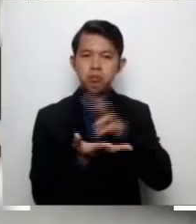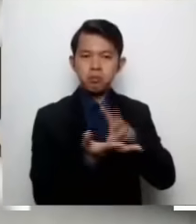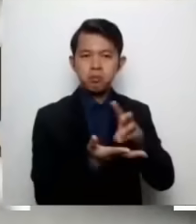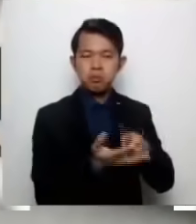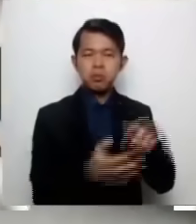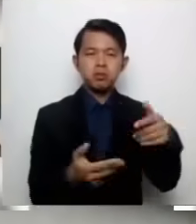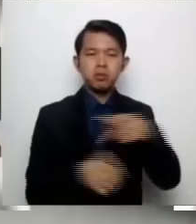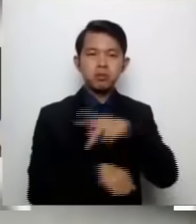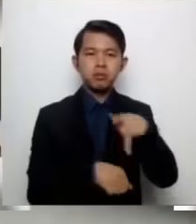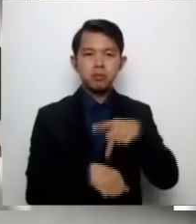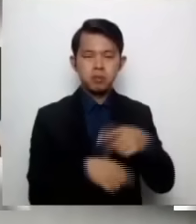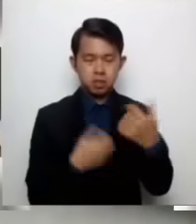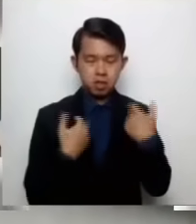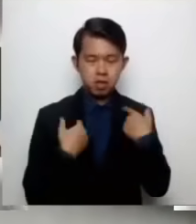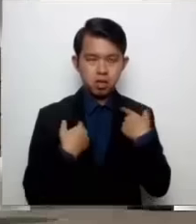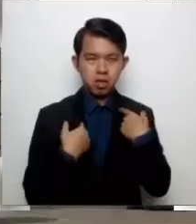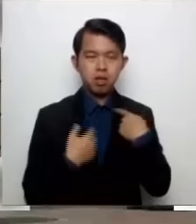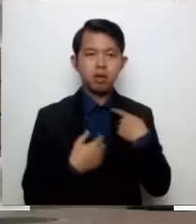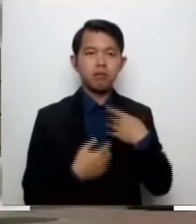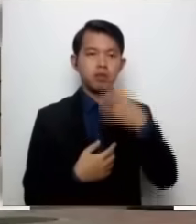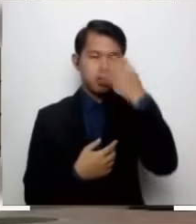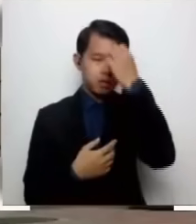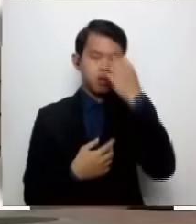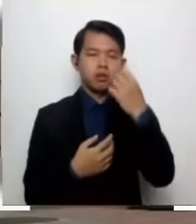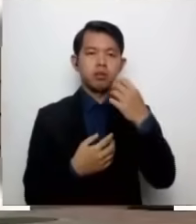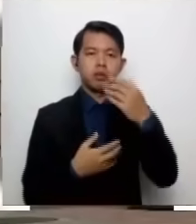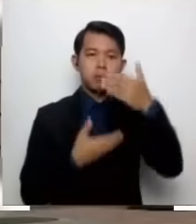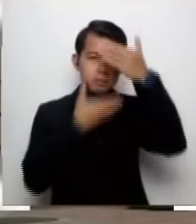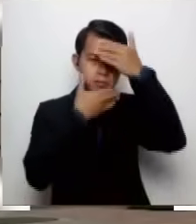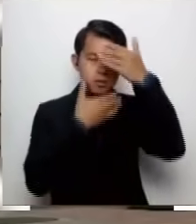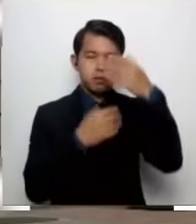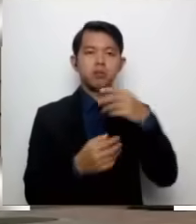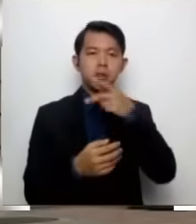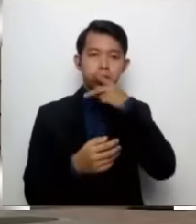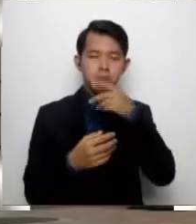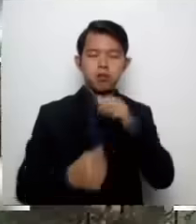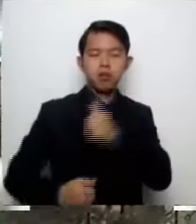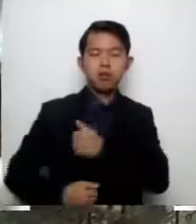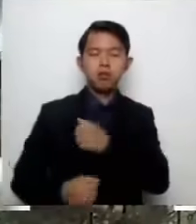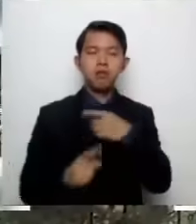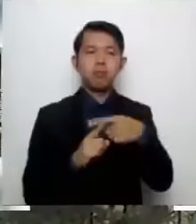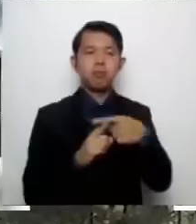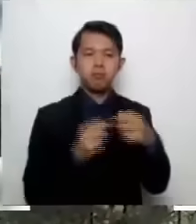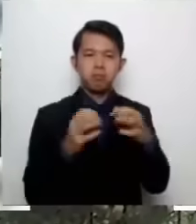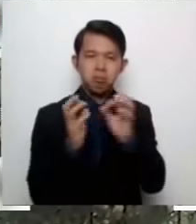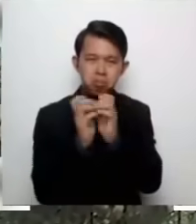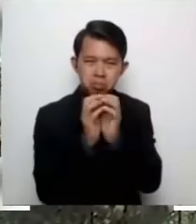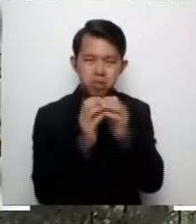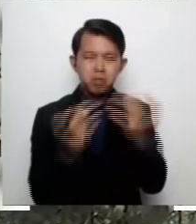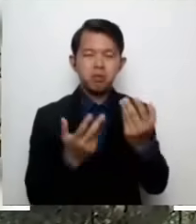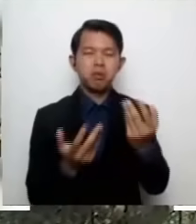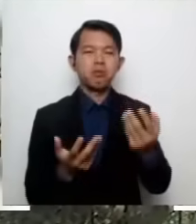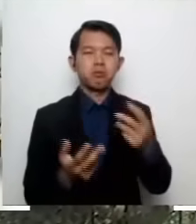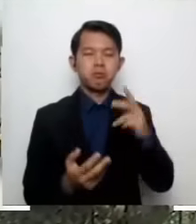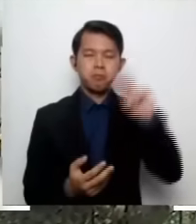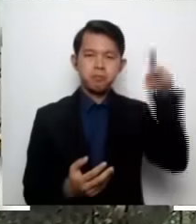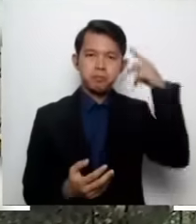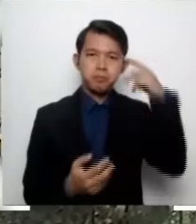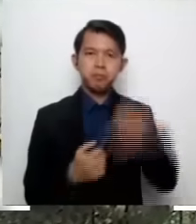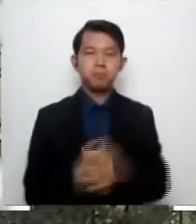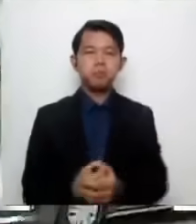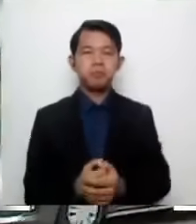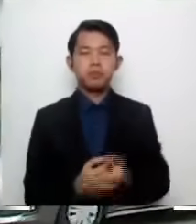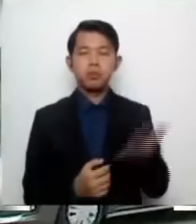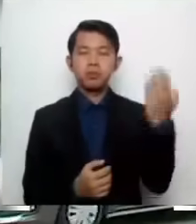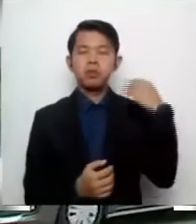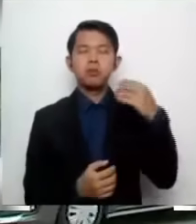terrorist communist at private armed groups at may matinding labanan sa pulitika mula sa 242 noong October 4